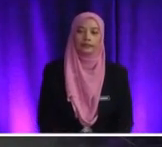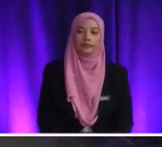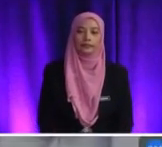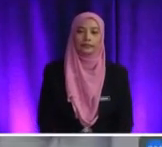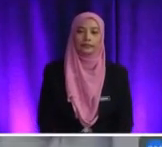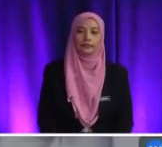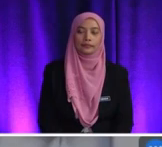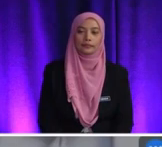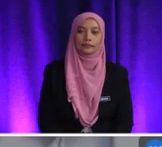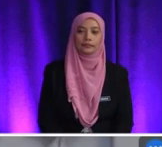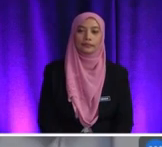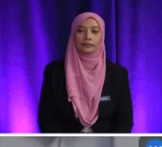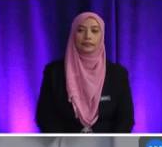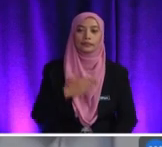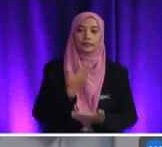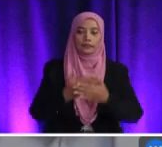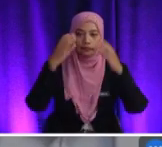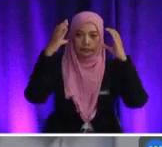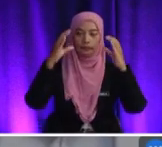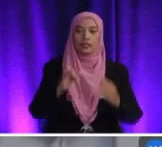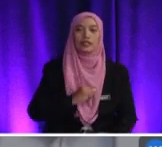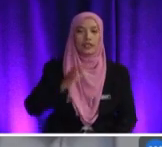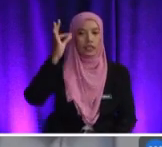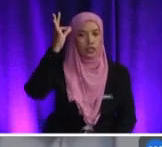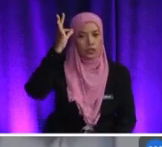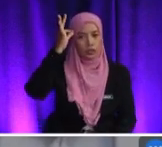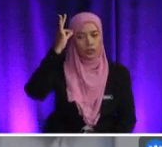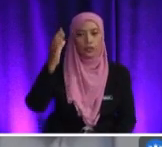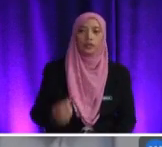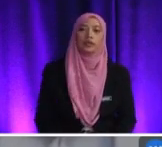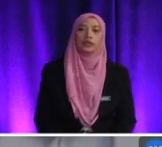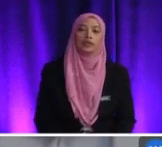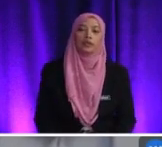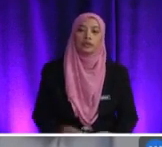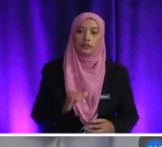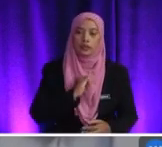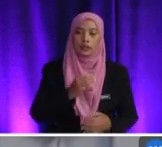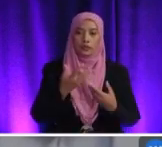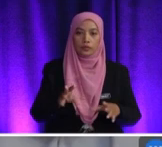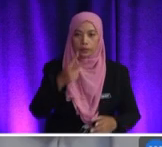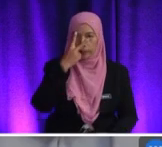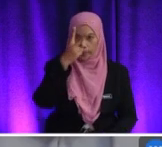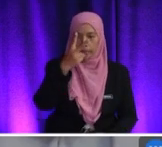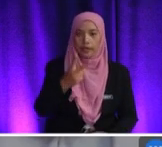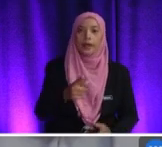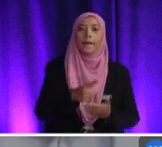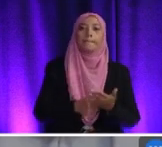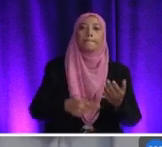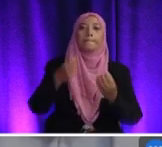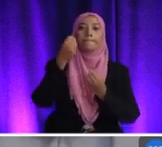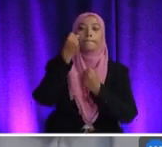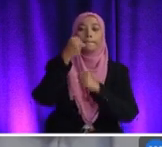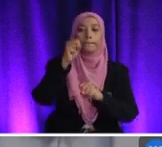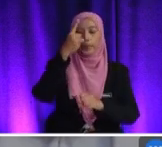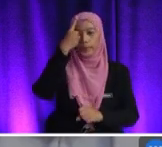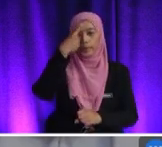Allah sayang sama sehingga pembelajaran Hari ini saya sudah nampak persediaan yang perlu saya lakukan untuk